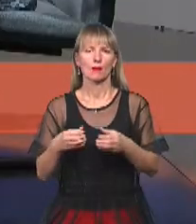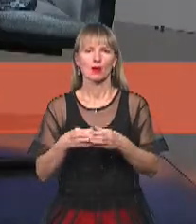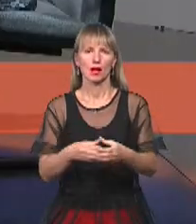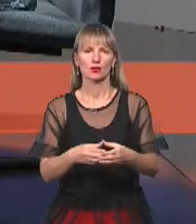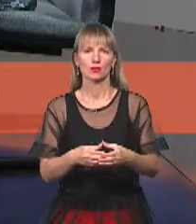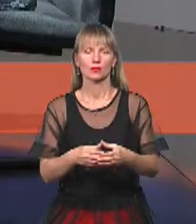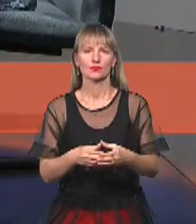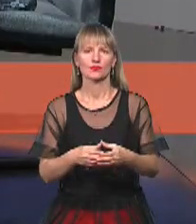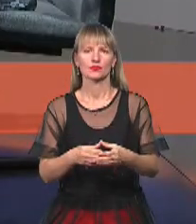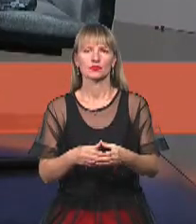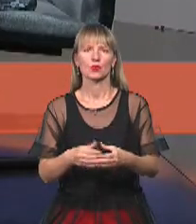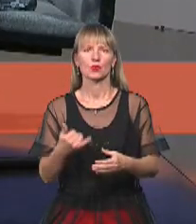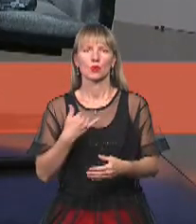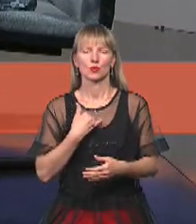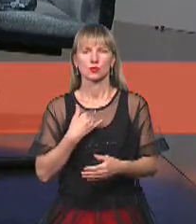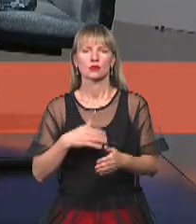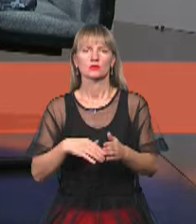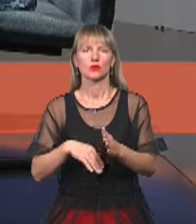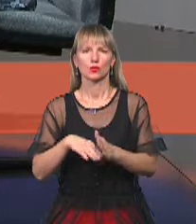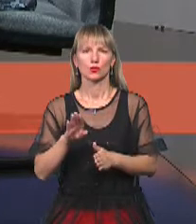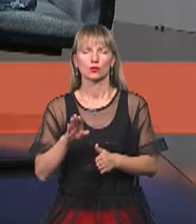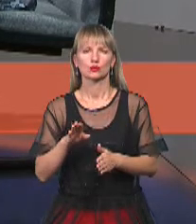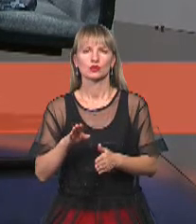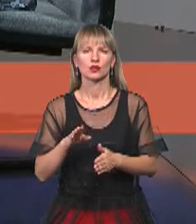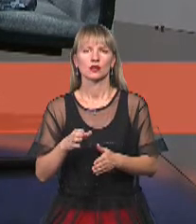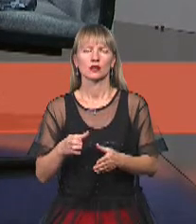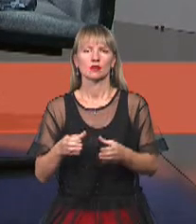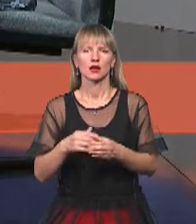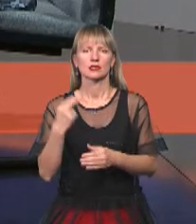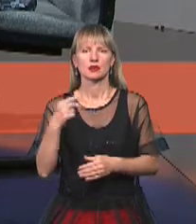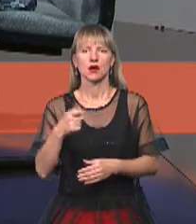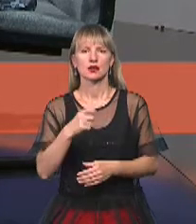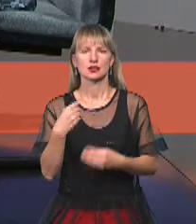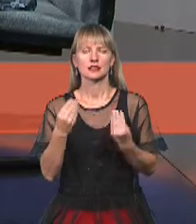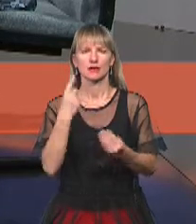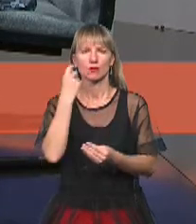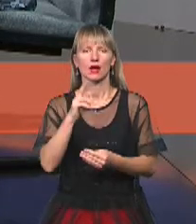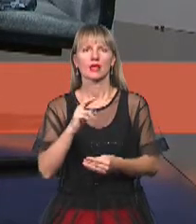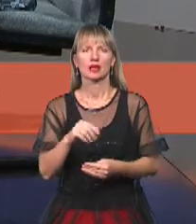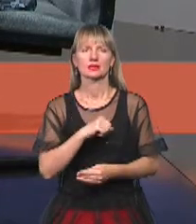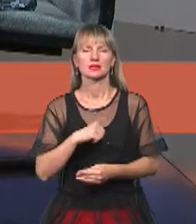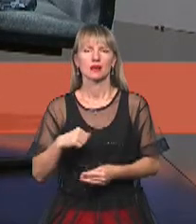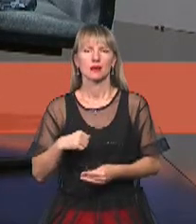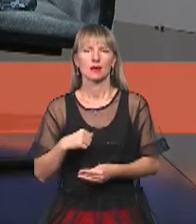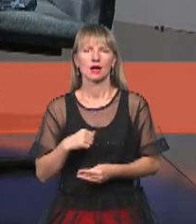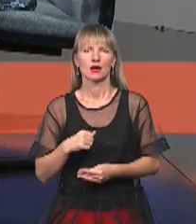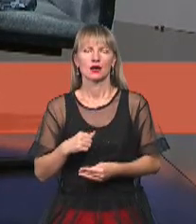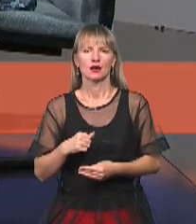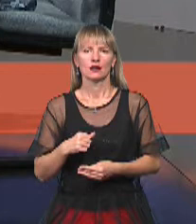також налагоджена співпраця з Запоріжгазом, про надання Запоріжгаз нам надає теж інформацію, як саме, які про